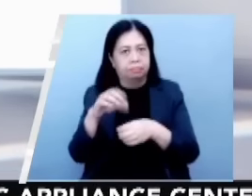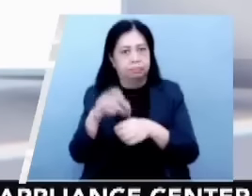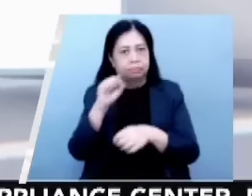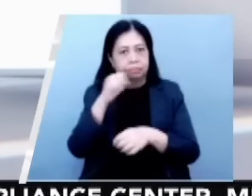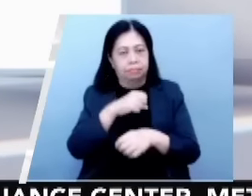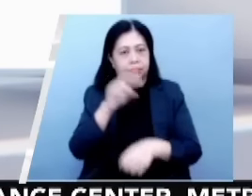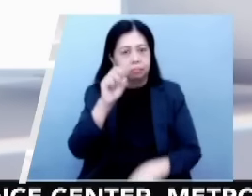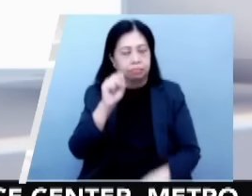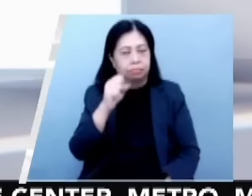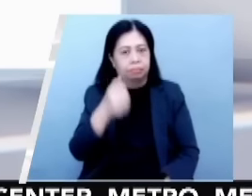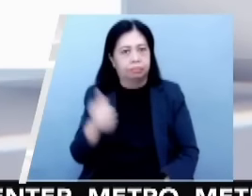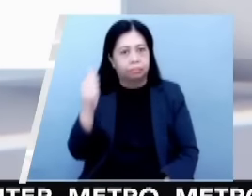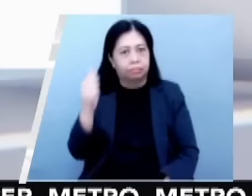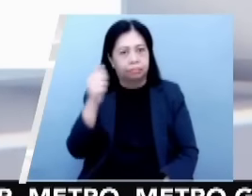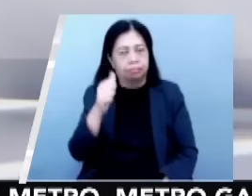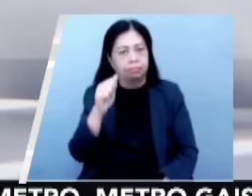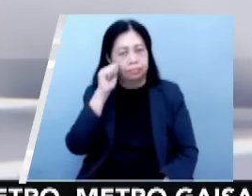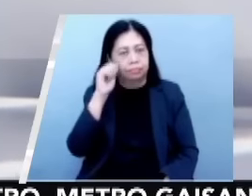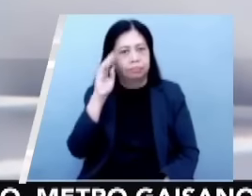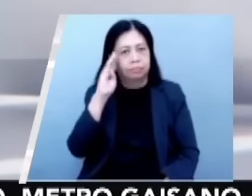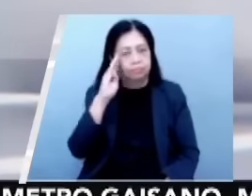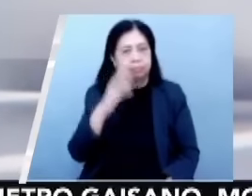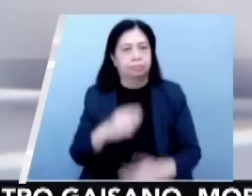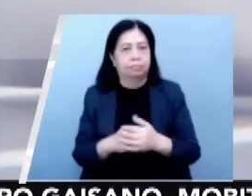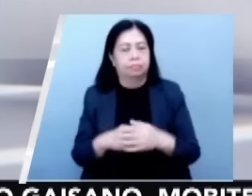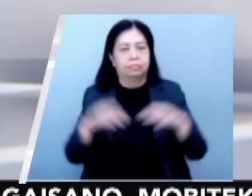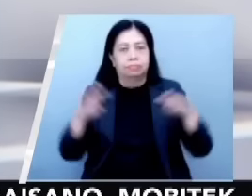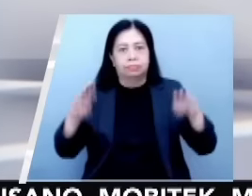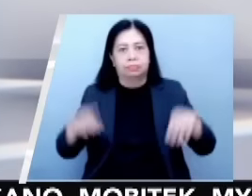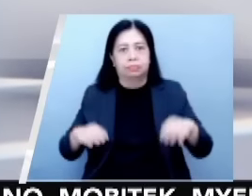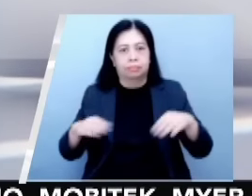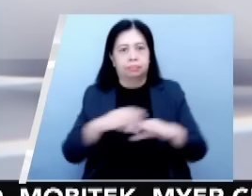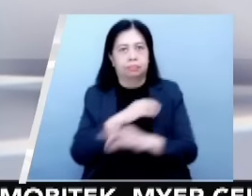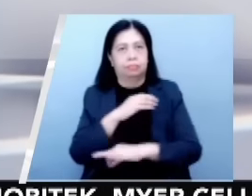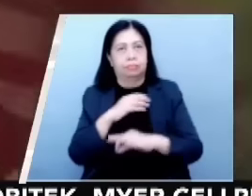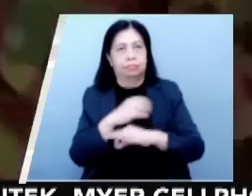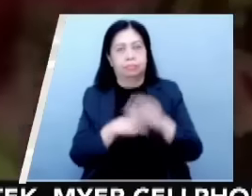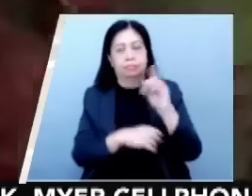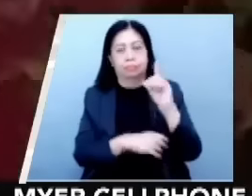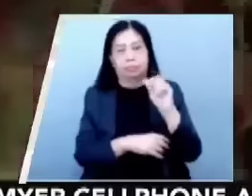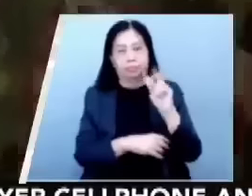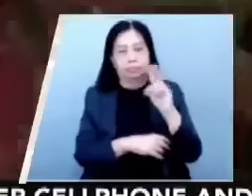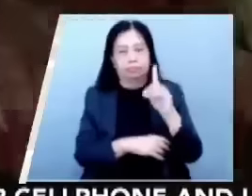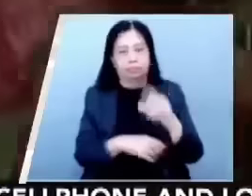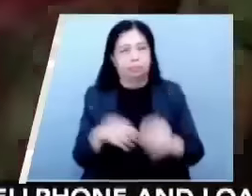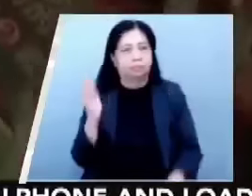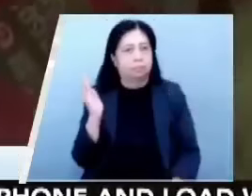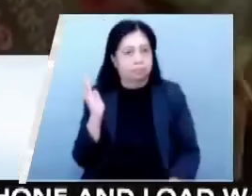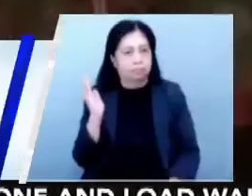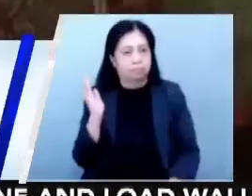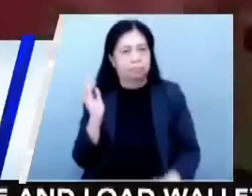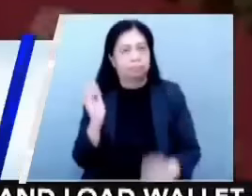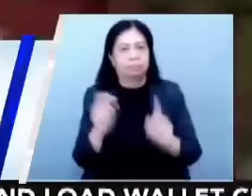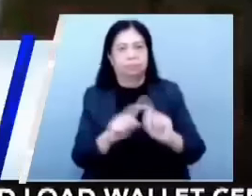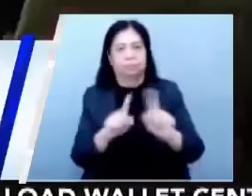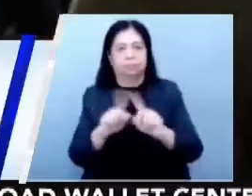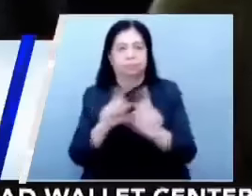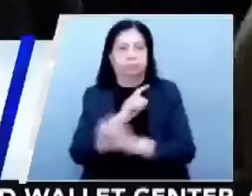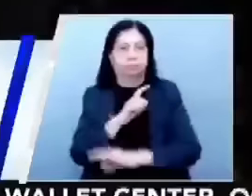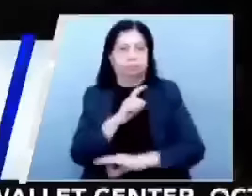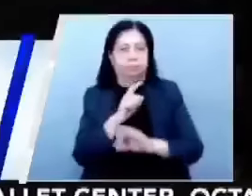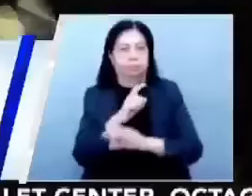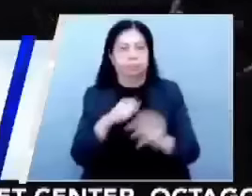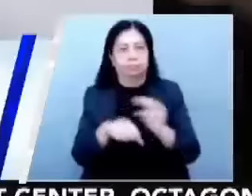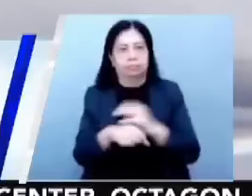of State Anthony Blinken, British Foreign Secretary David Cameron, pati ang mga foreign ministers ng Japan at